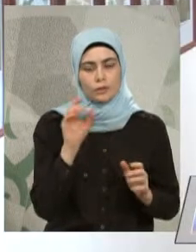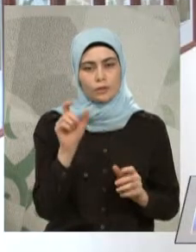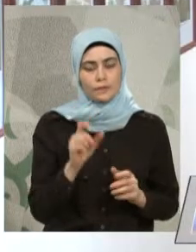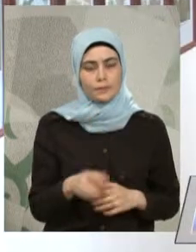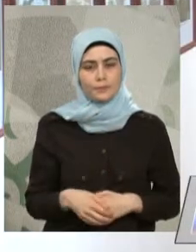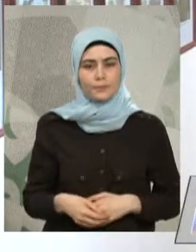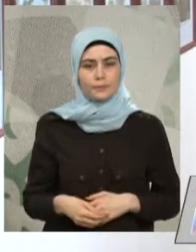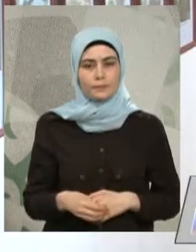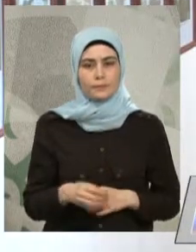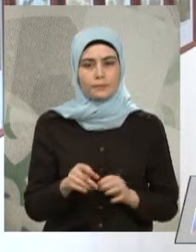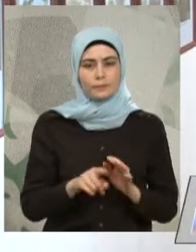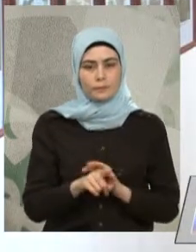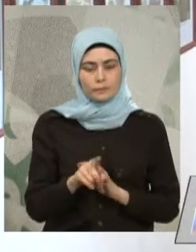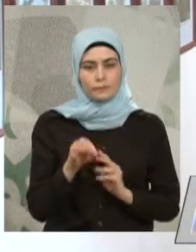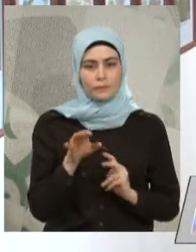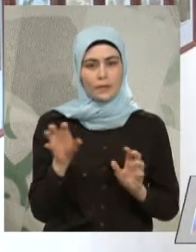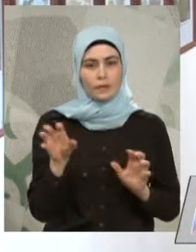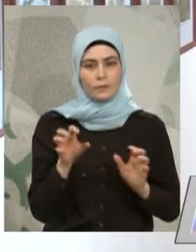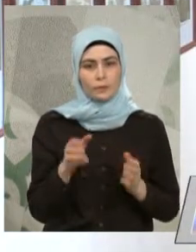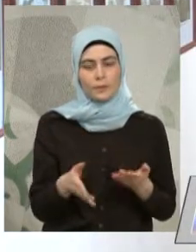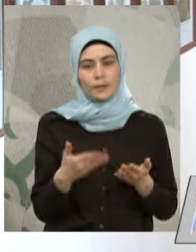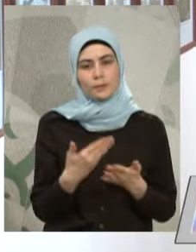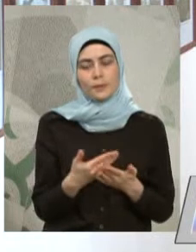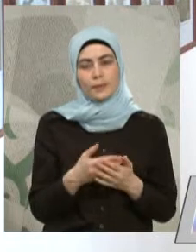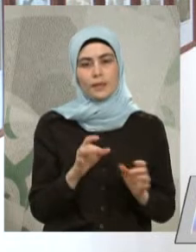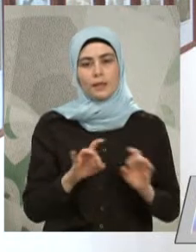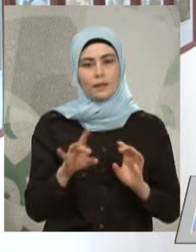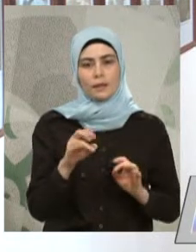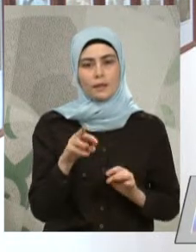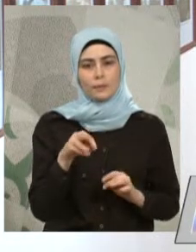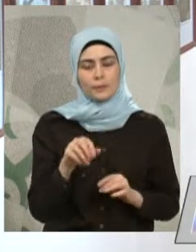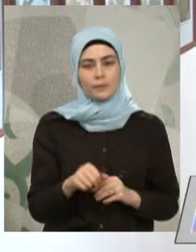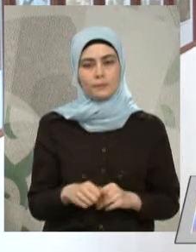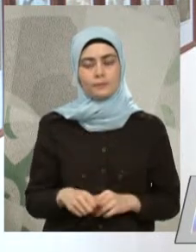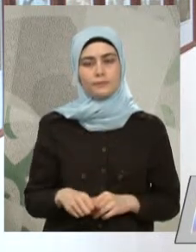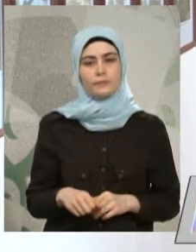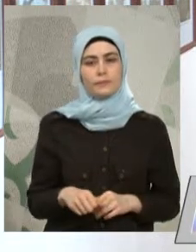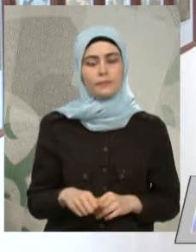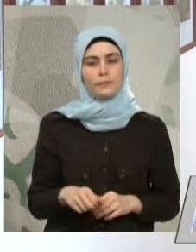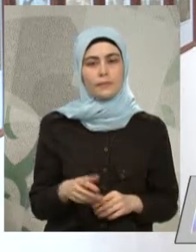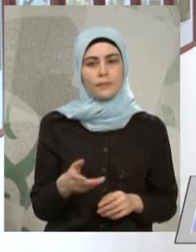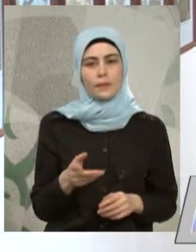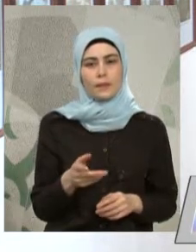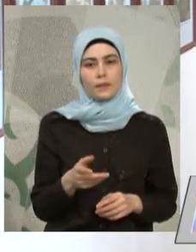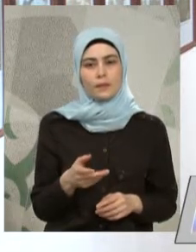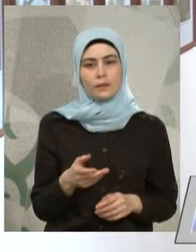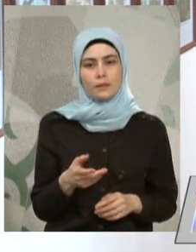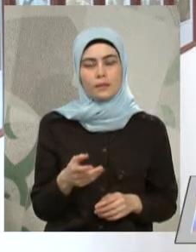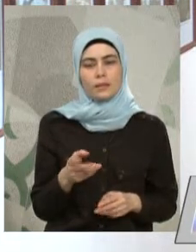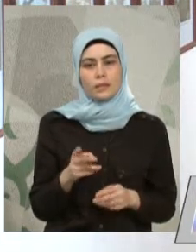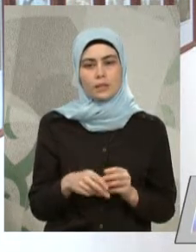от информационной поддержки, реклама, например, в том числе посредством телеканалов, да, заканчивая участием